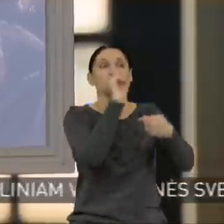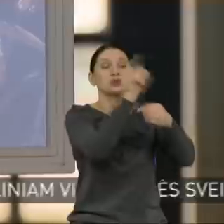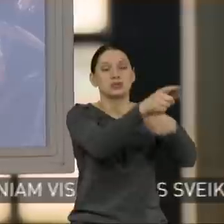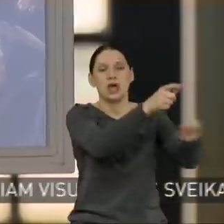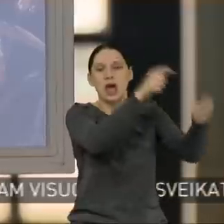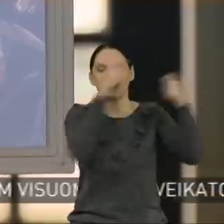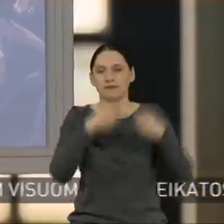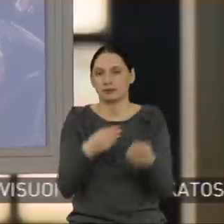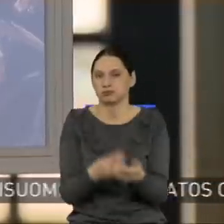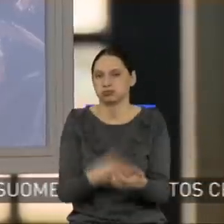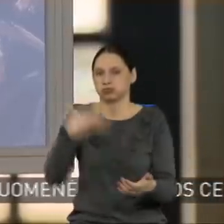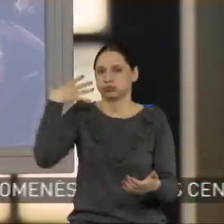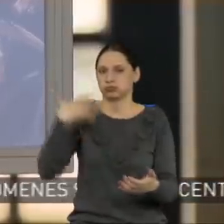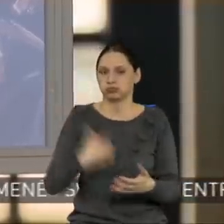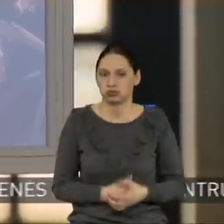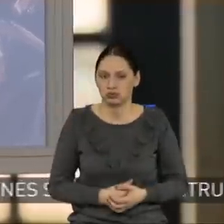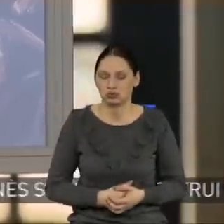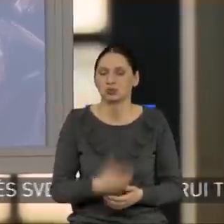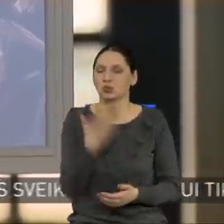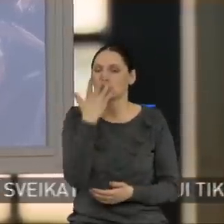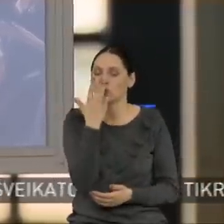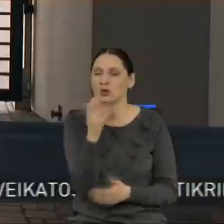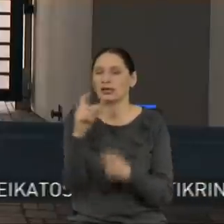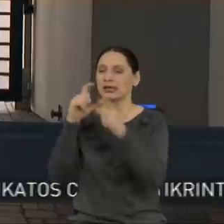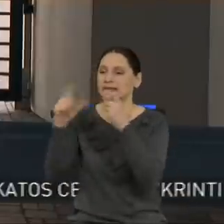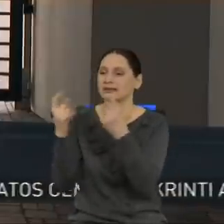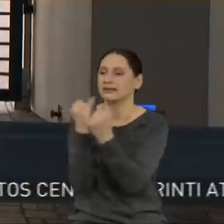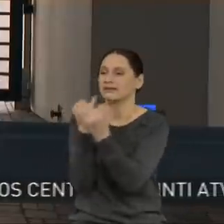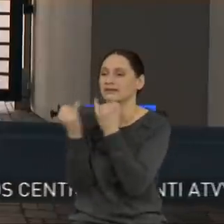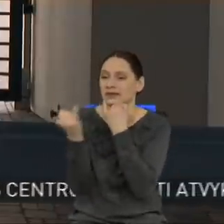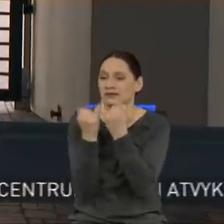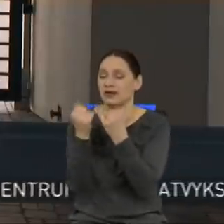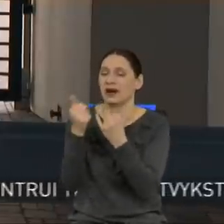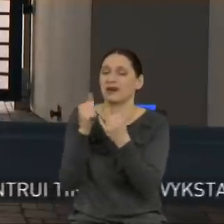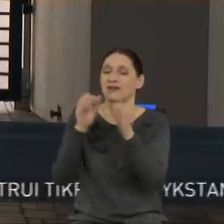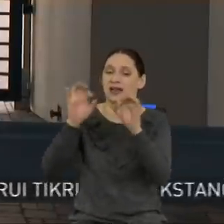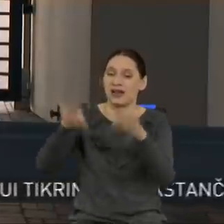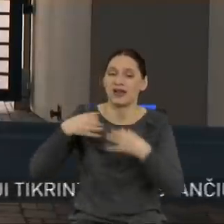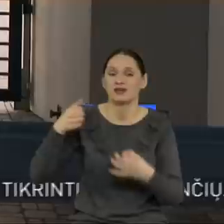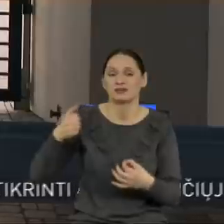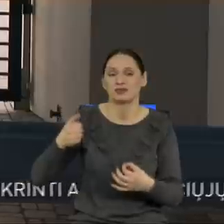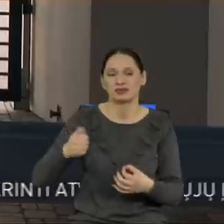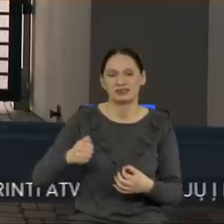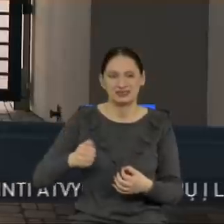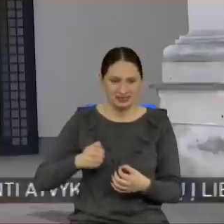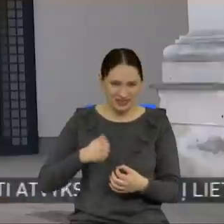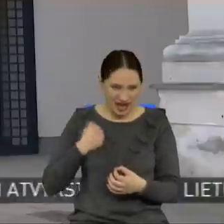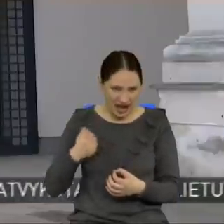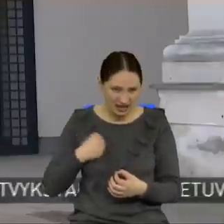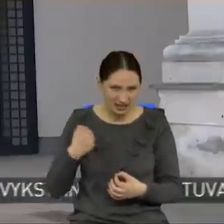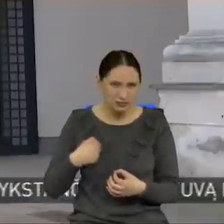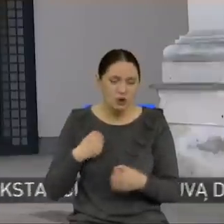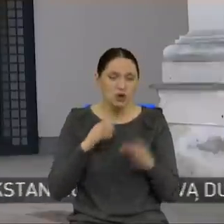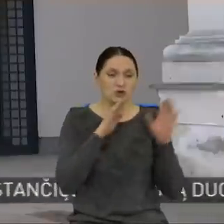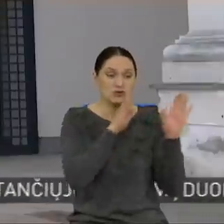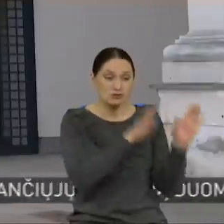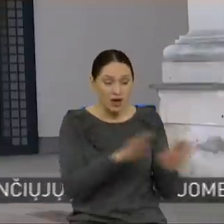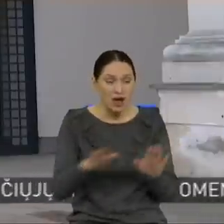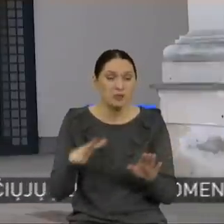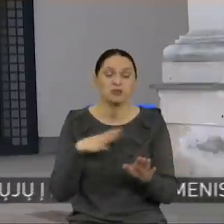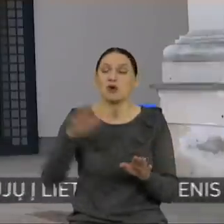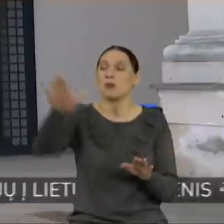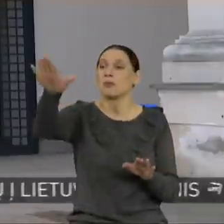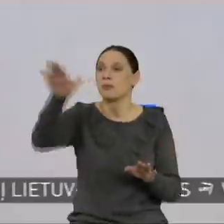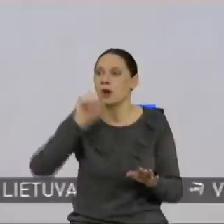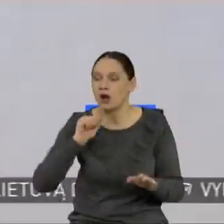rūmų muziejui teko derėti su užsienio institucijomis, kad leistų karybos parodai skolintus eksponatus laikyti 3 kartus